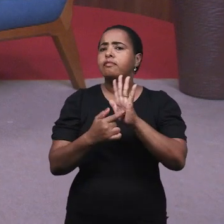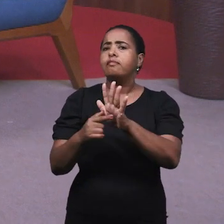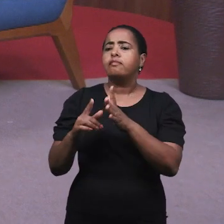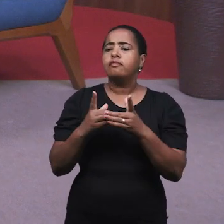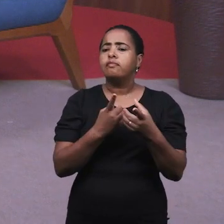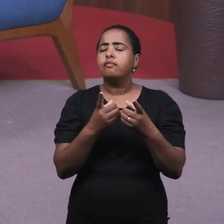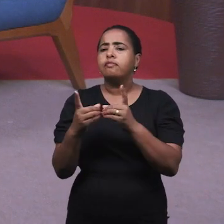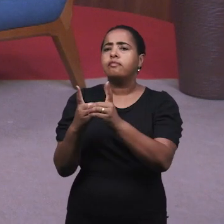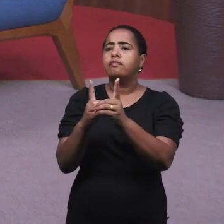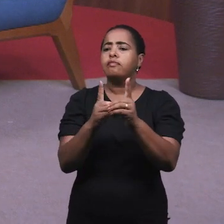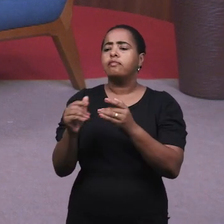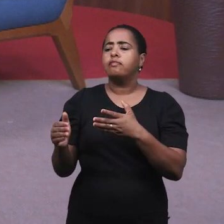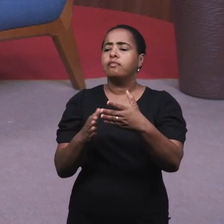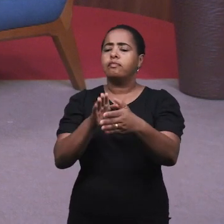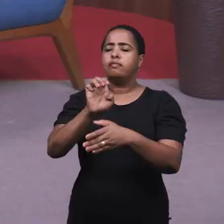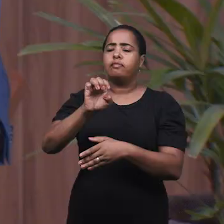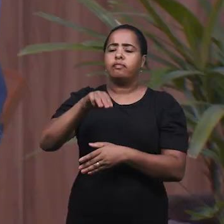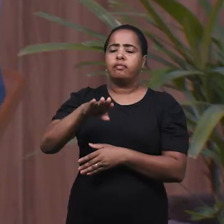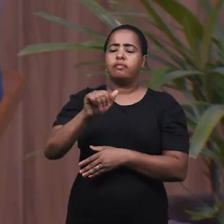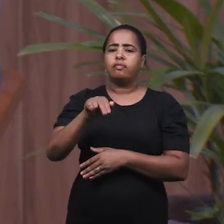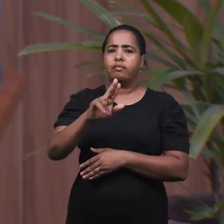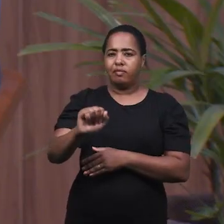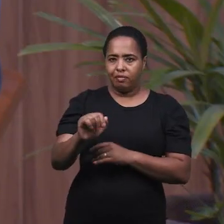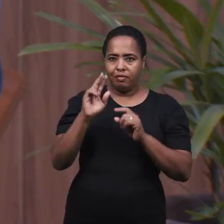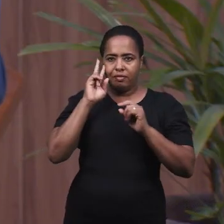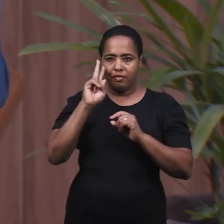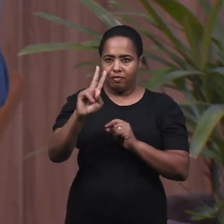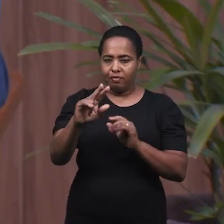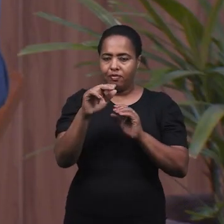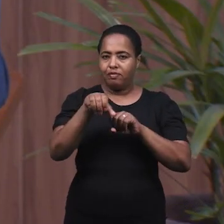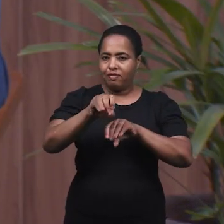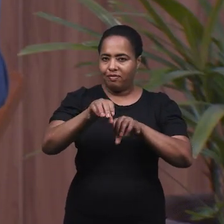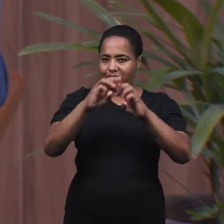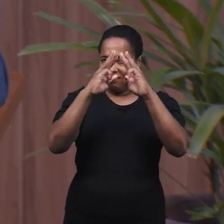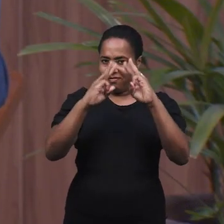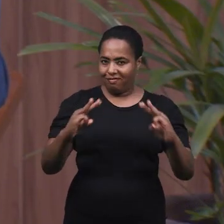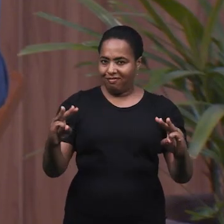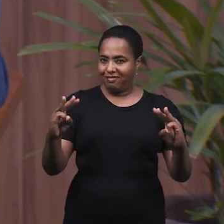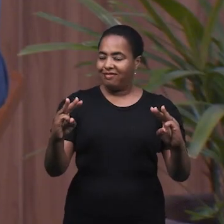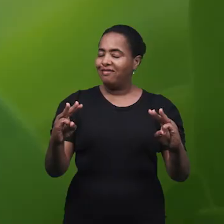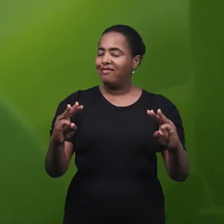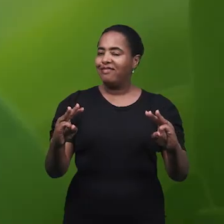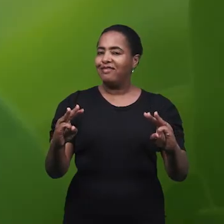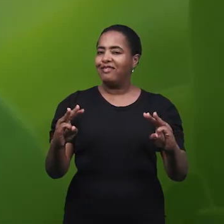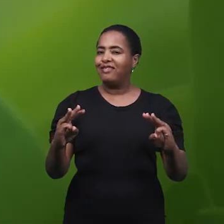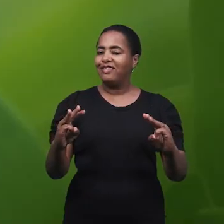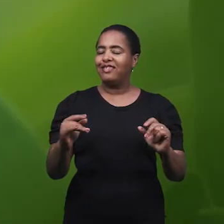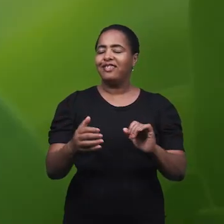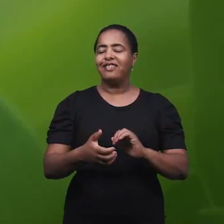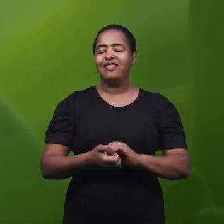Christ, va parler sur les disciples dans le chemin d'Emmaüs. Assistez maintenant le volet Les sons du Manaïm.